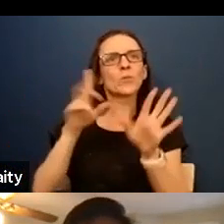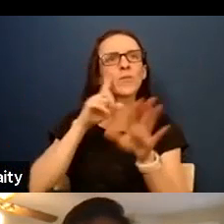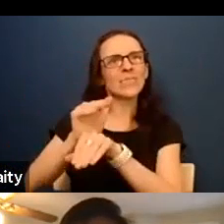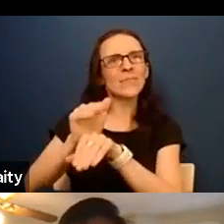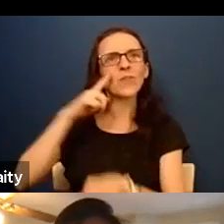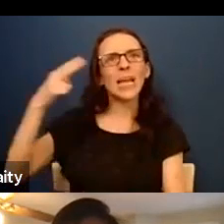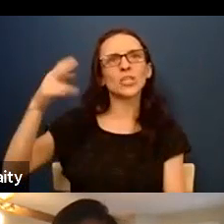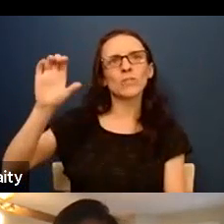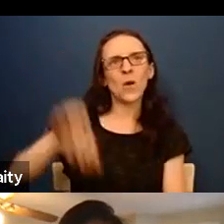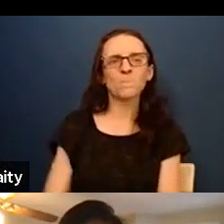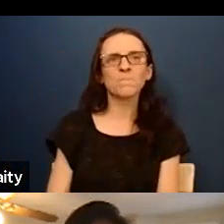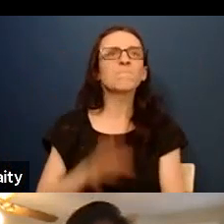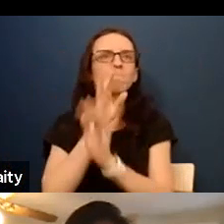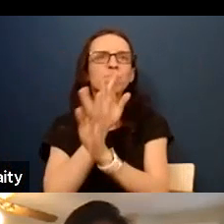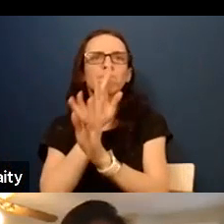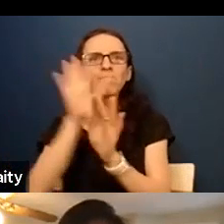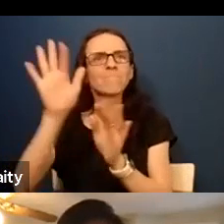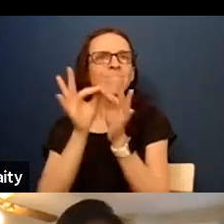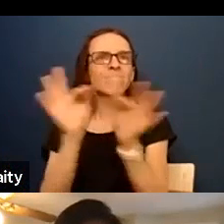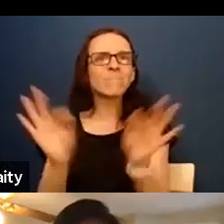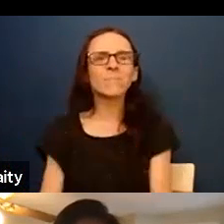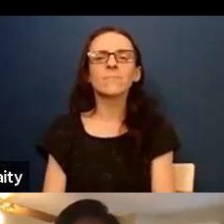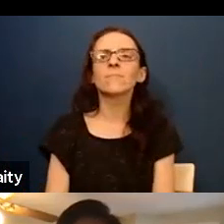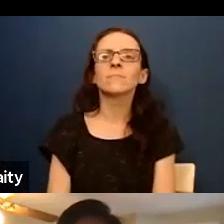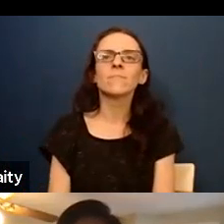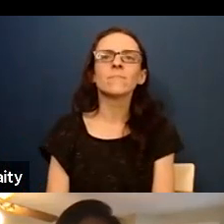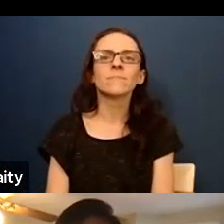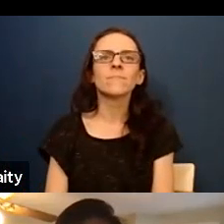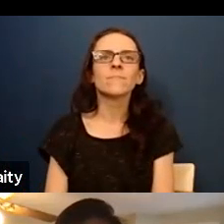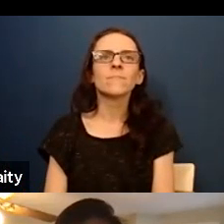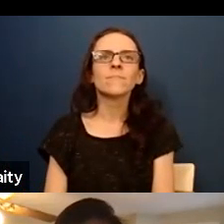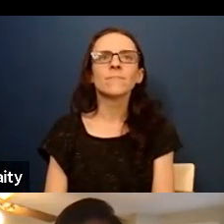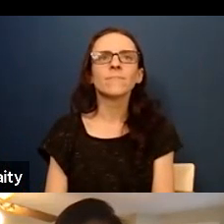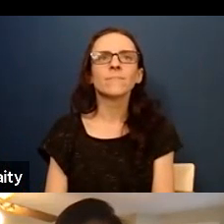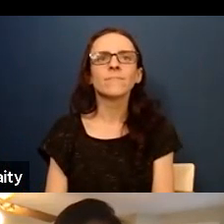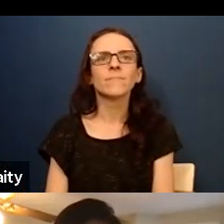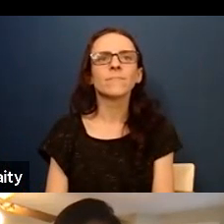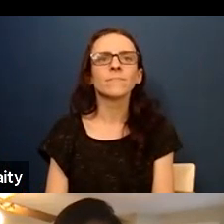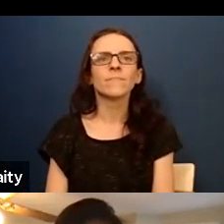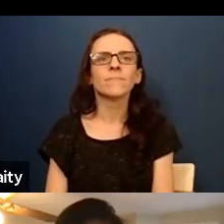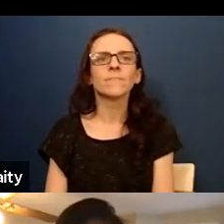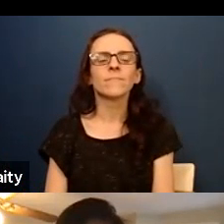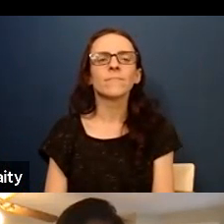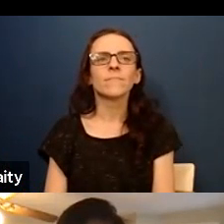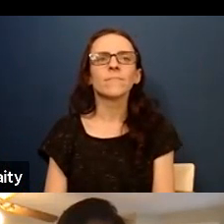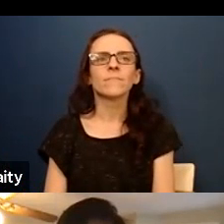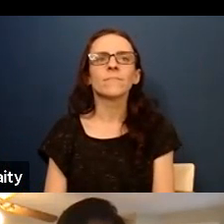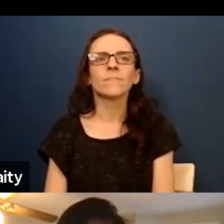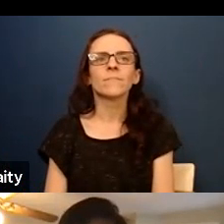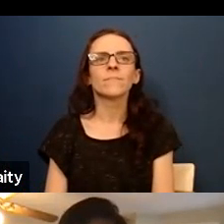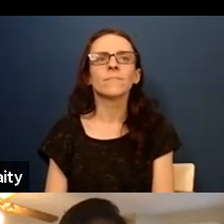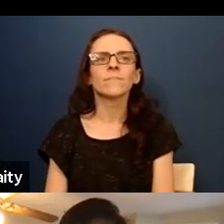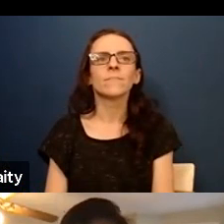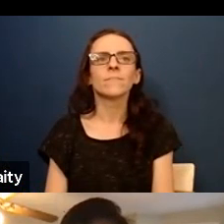C'est un plaisir pour nous encore, pour nous avoir après-midi, pour nous présenter dans le programme ça, pour nous traduire pour tout ça veut dire dans